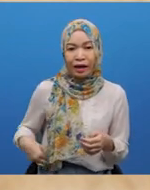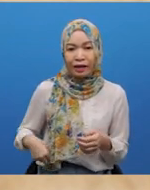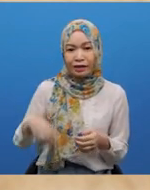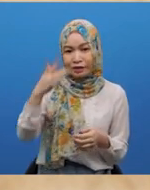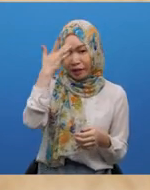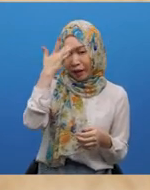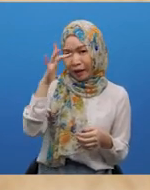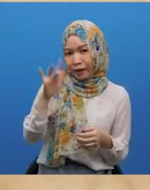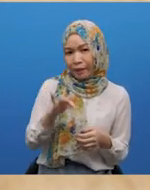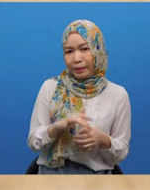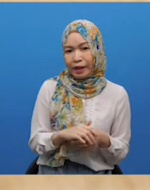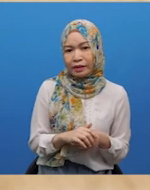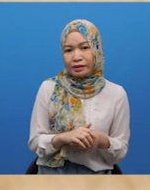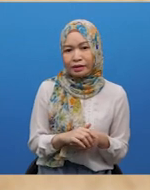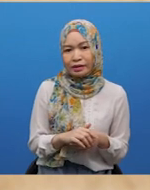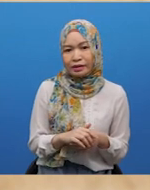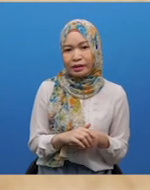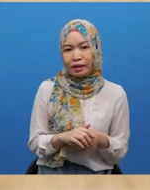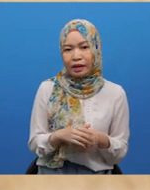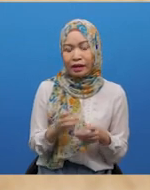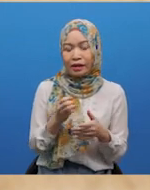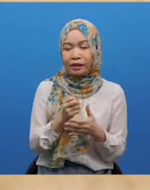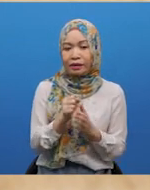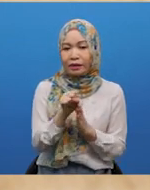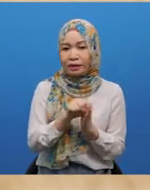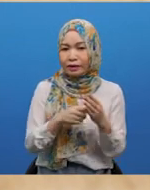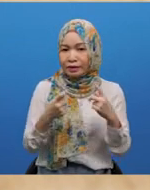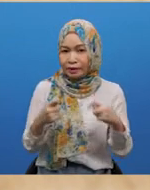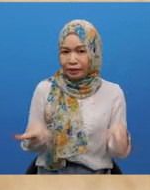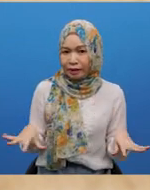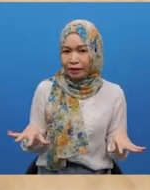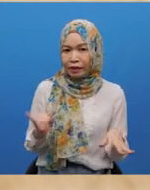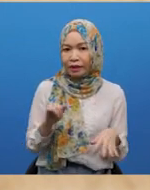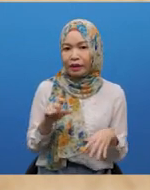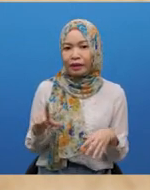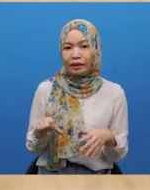beberapa bulan, beberapa hari,